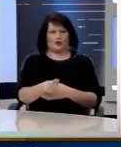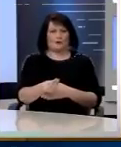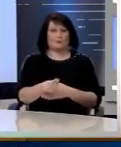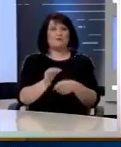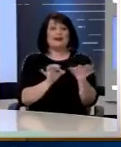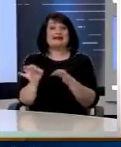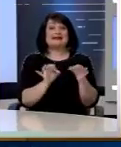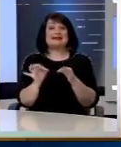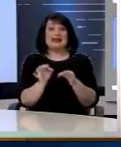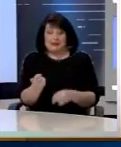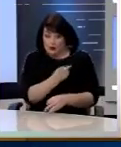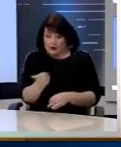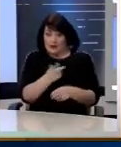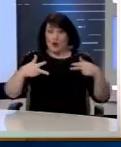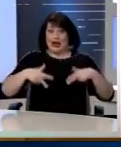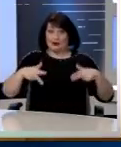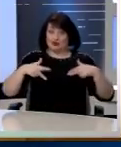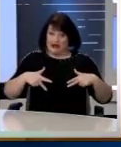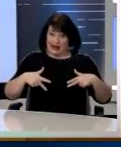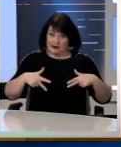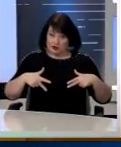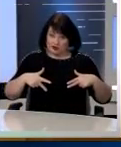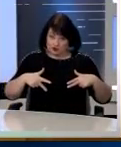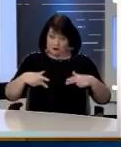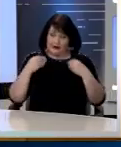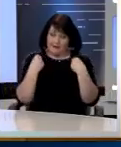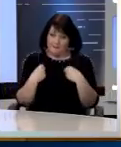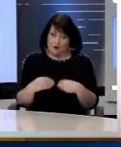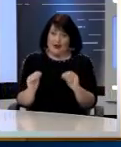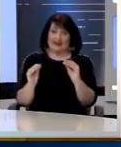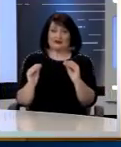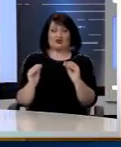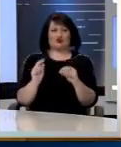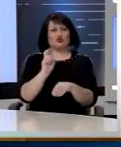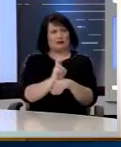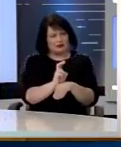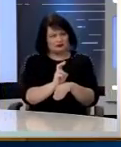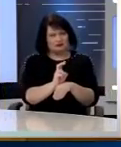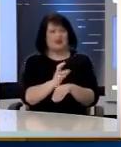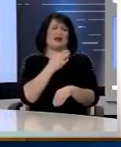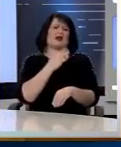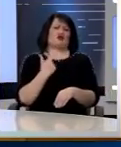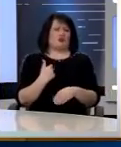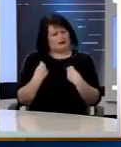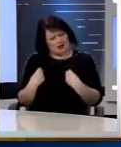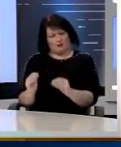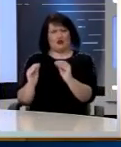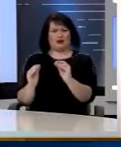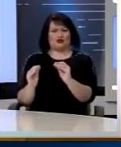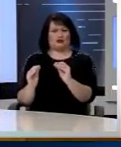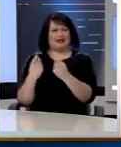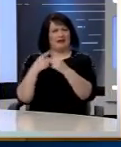το σχέδιο διακρατικής συμφωνίας της πώλησης ευχρήστων μη επιχειρησιακά αναγκαίων υλικών, όπως